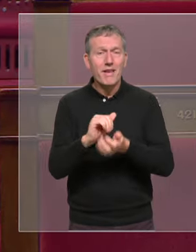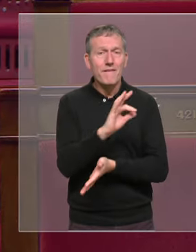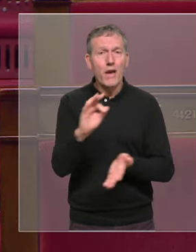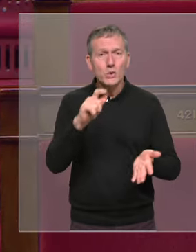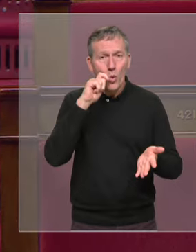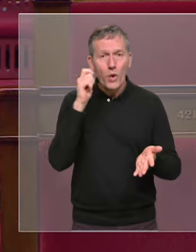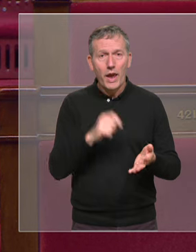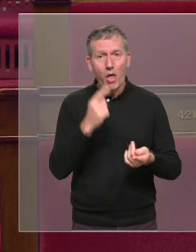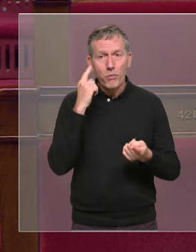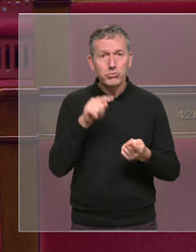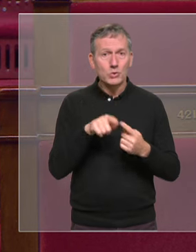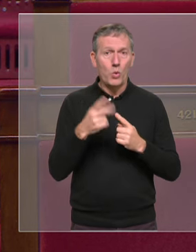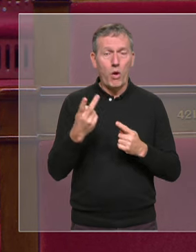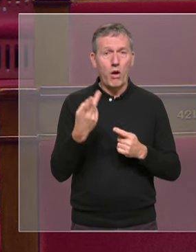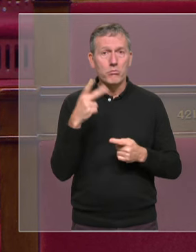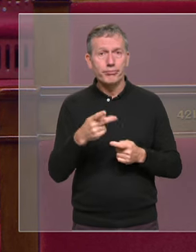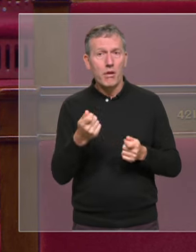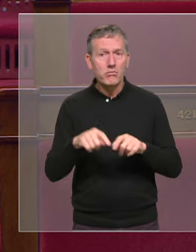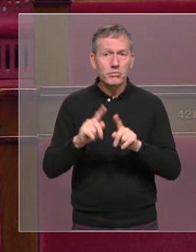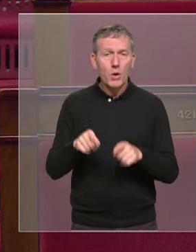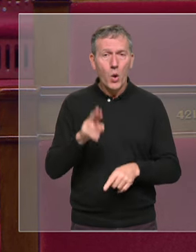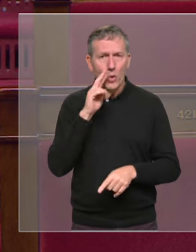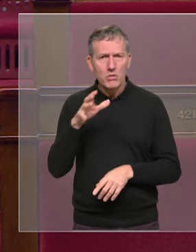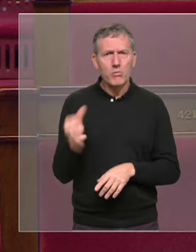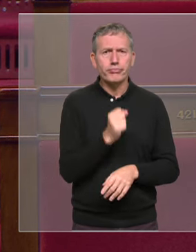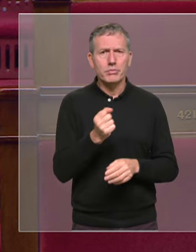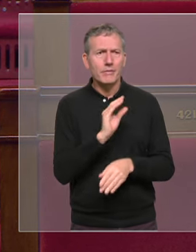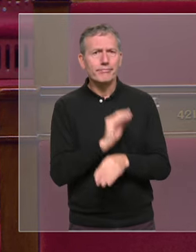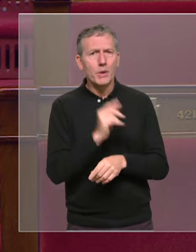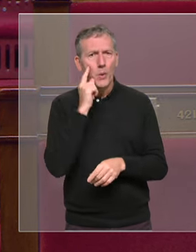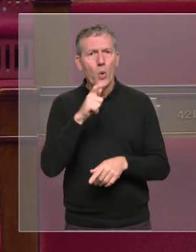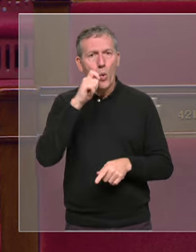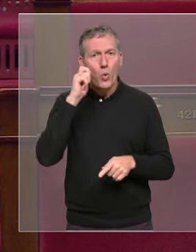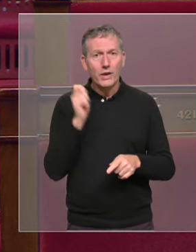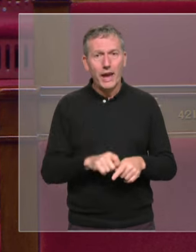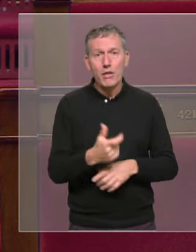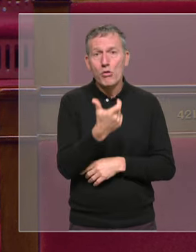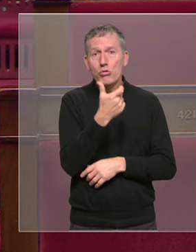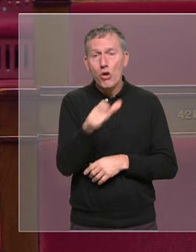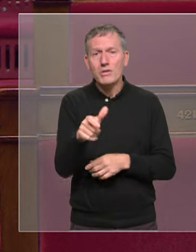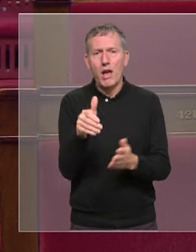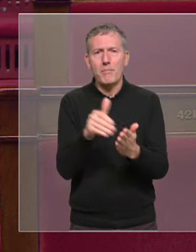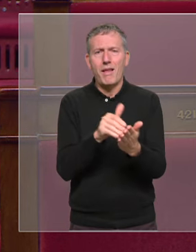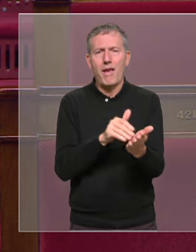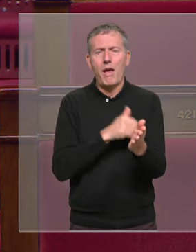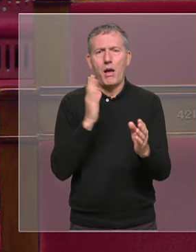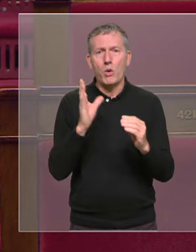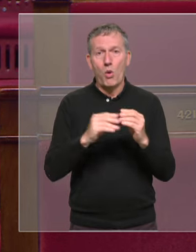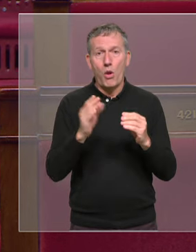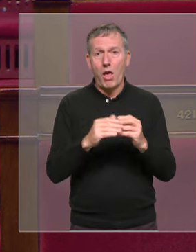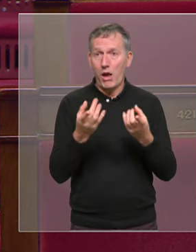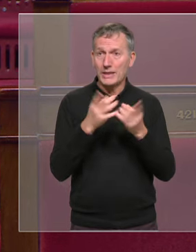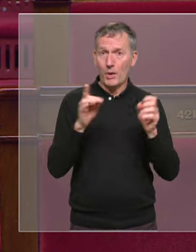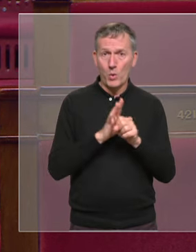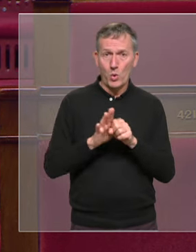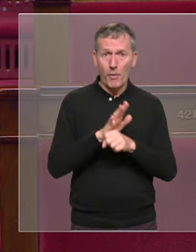pour confisquer les avoirs russes et les affecter au soutien à l'Ukraine? On parle ici de 200 milliards de dollars disponibles immédiatement. C'est l'aide la